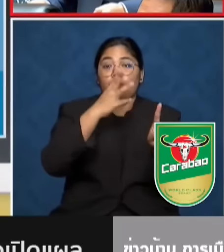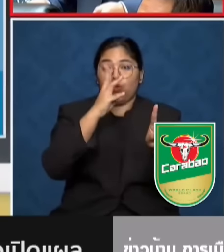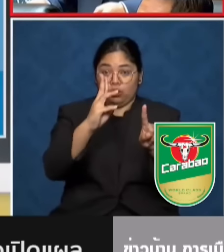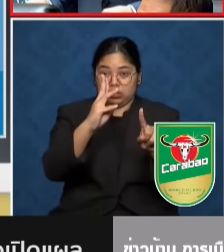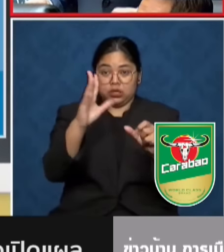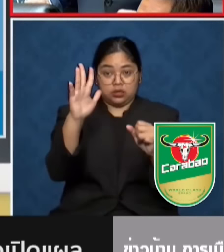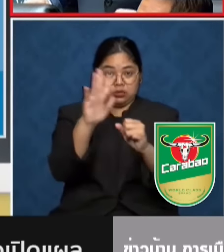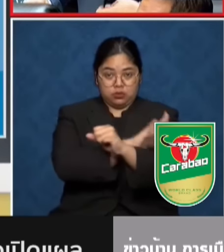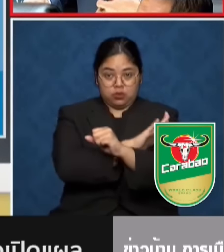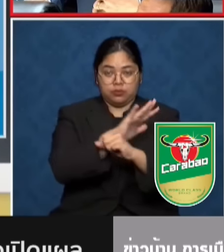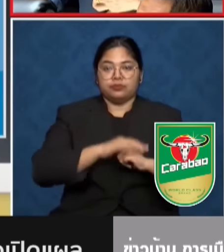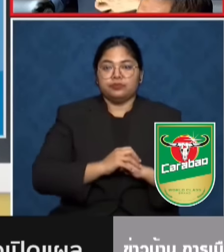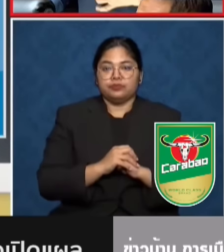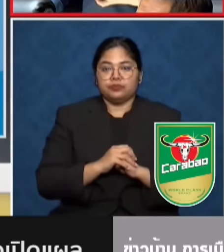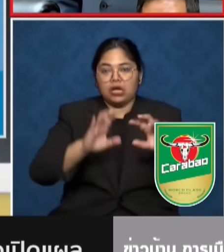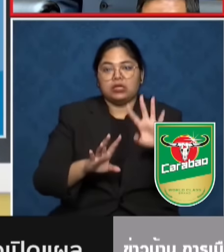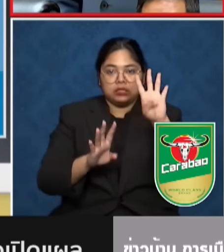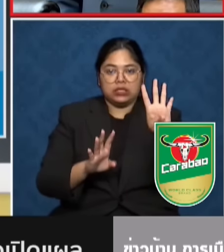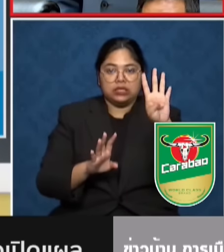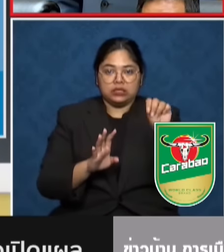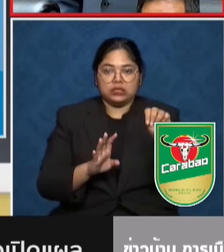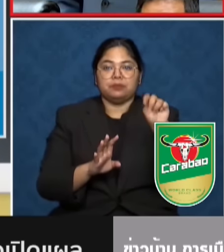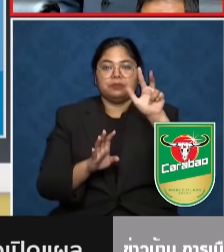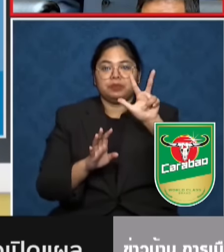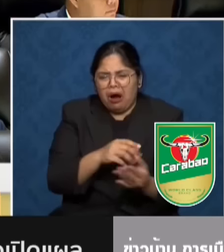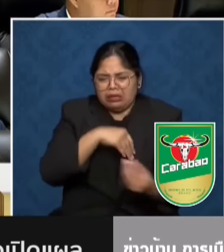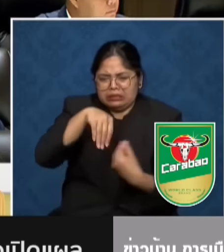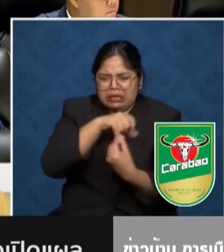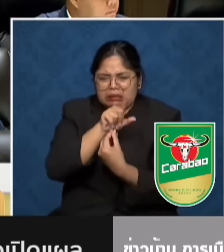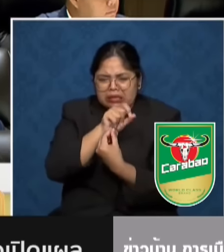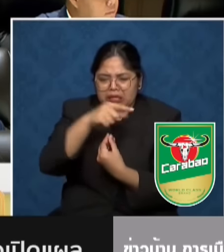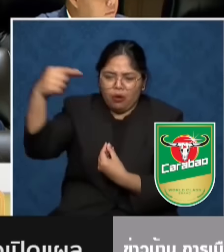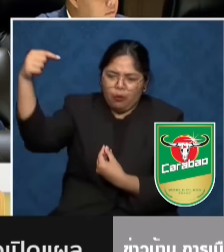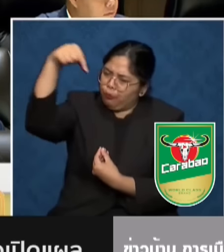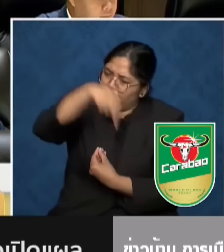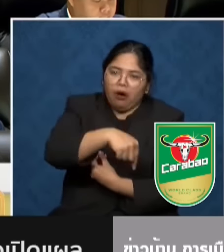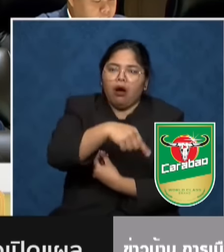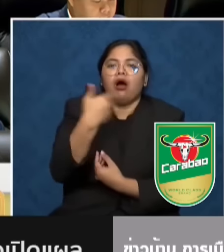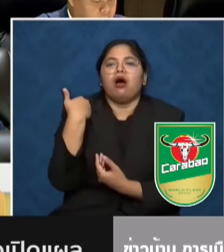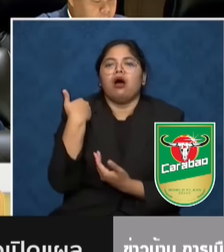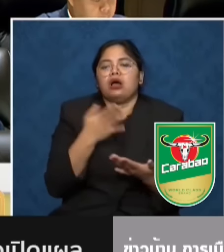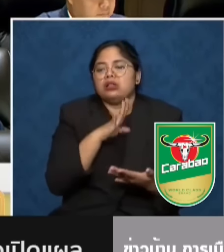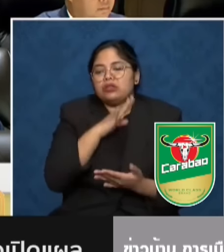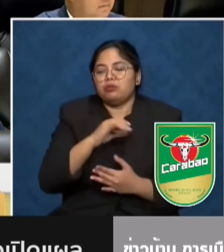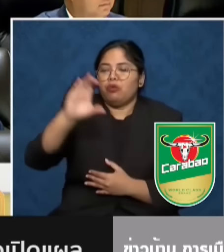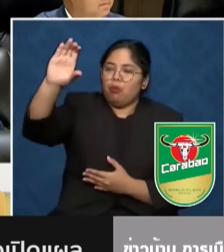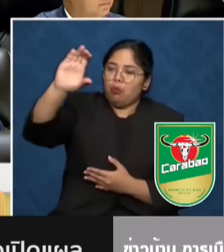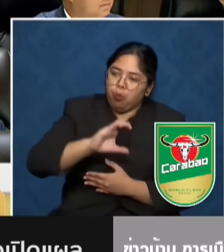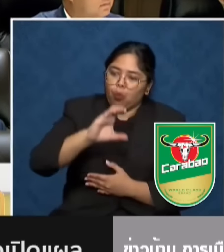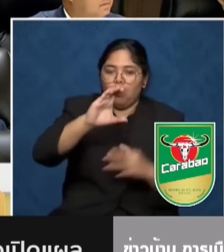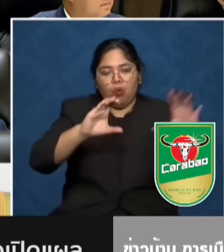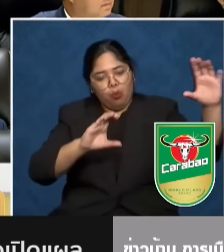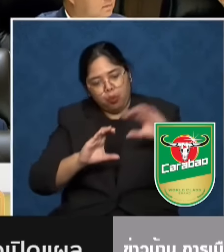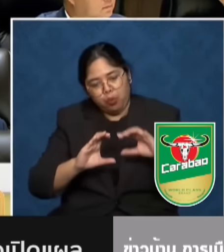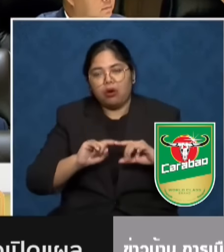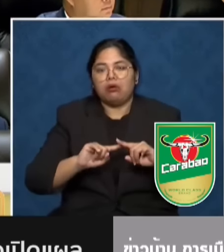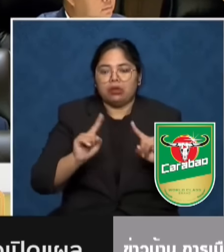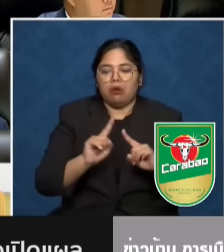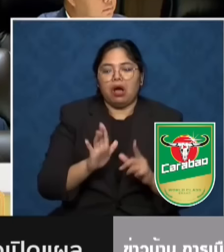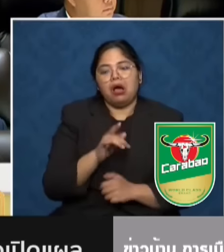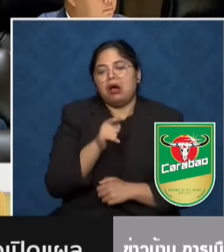ภายนอกแต่ภาพที่เปิดเนี่ยมันเป็นภาพคุณเศรษฐานะประธานวันนอก็บอกอภิปร